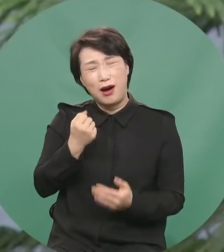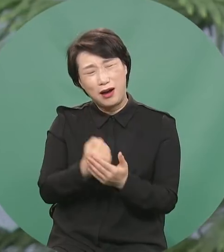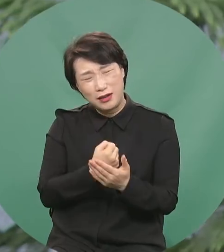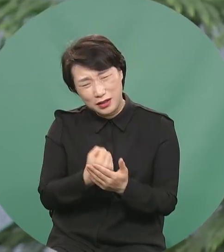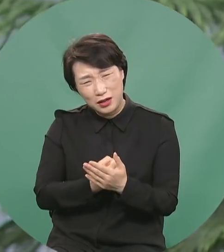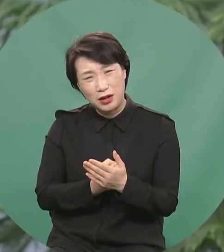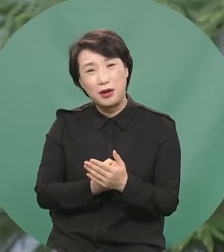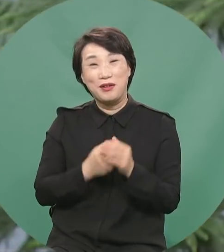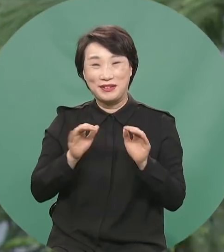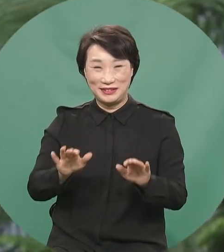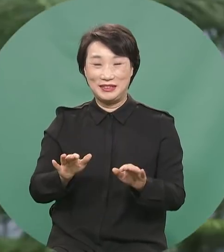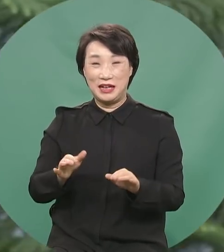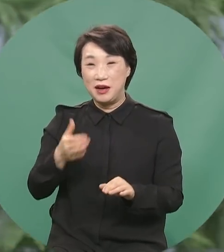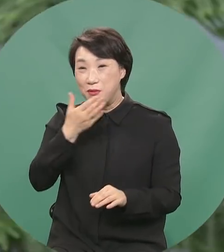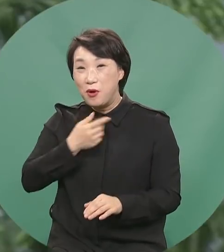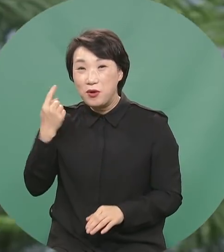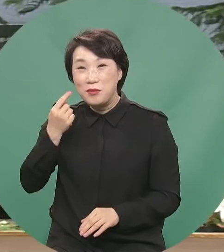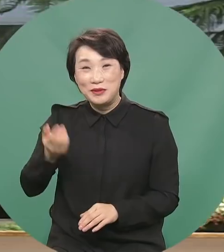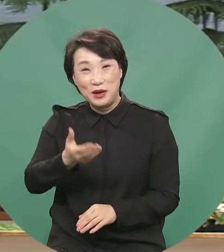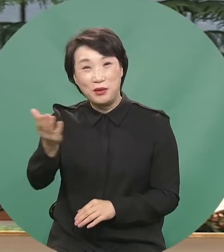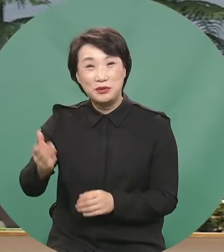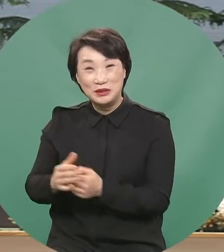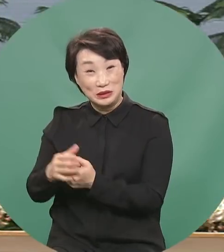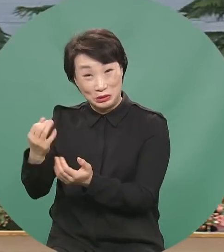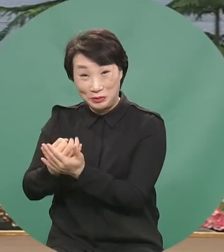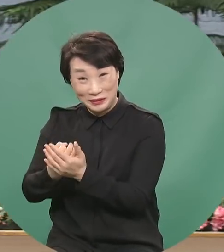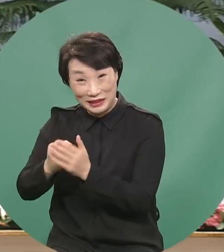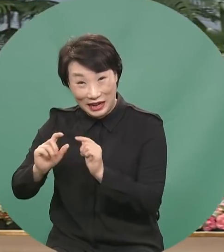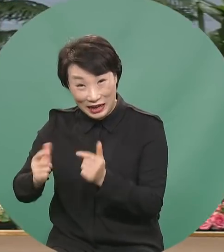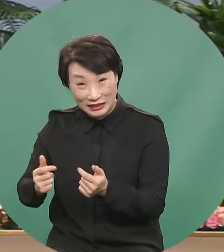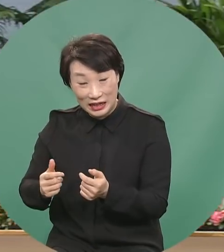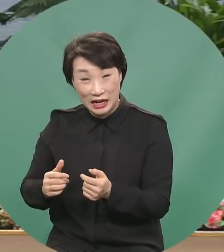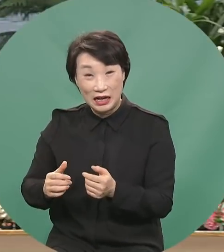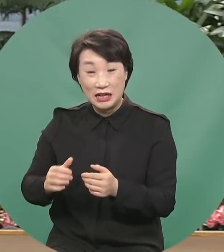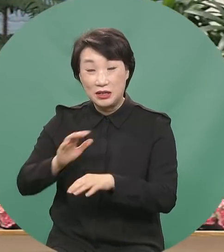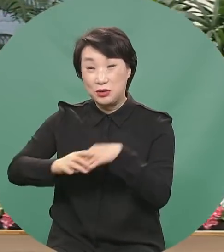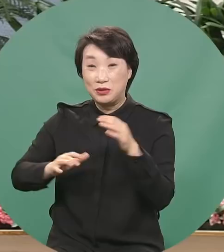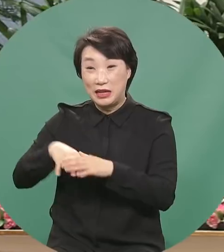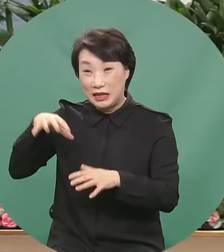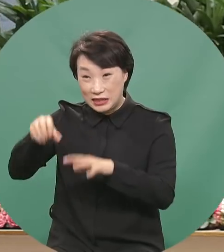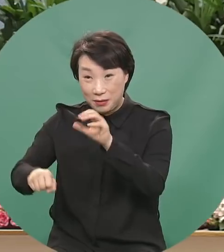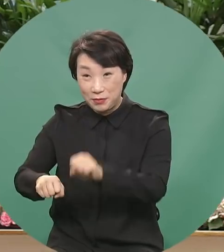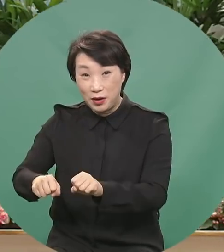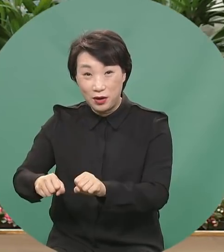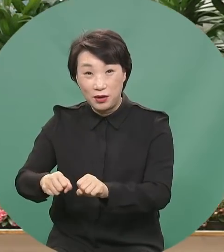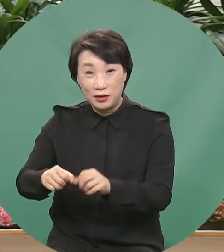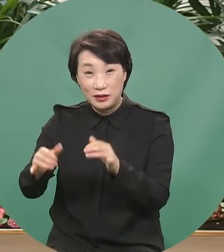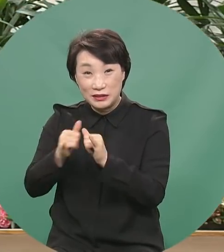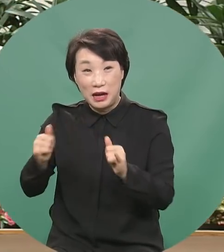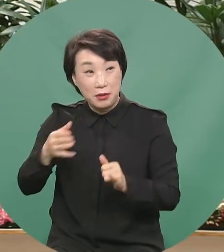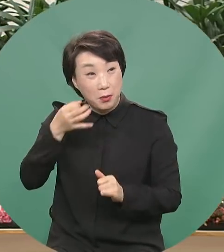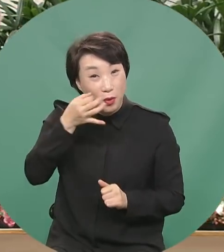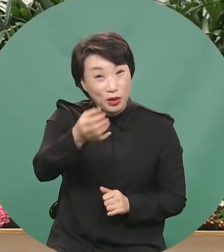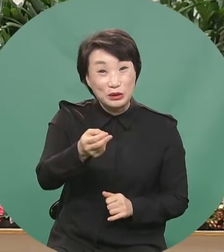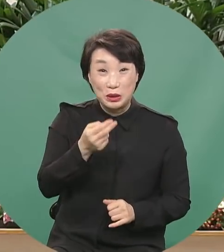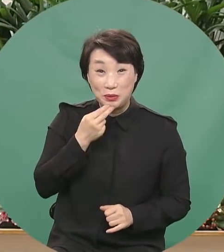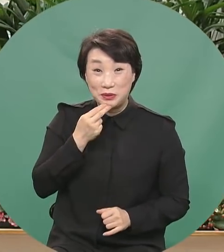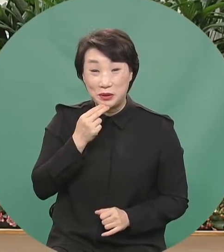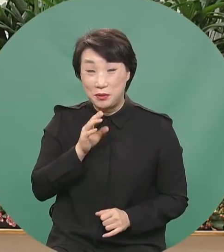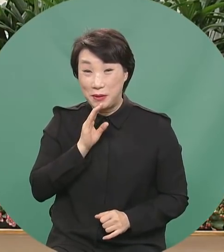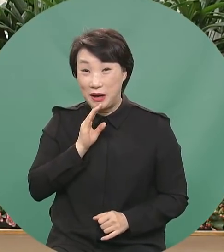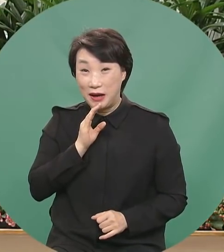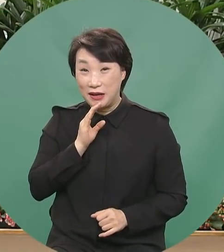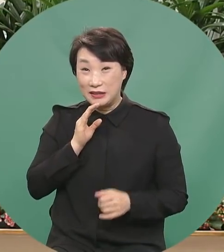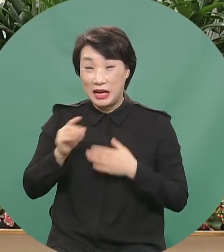그러나 복음은 경제성이 없고 손에 잡혀 남들이 보이지 않고 내게